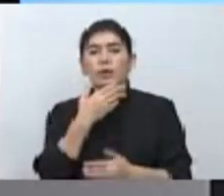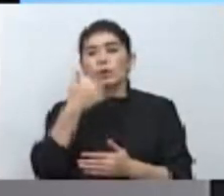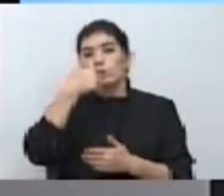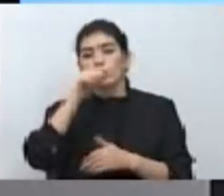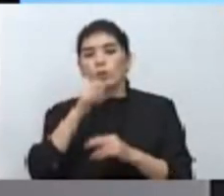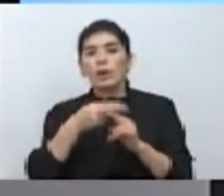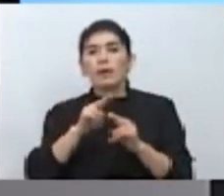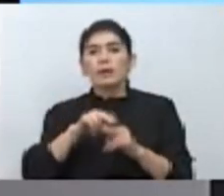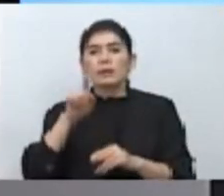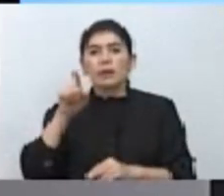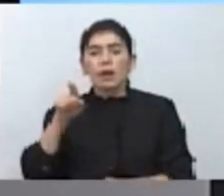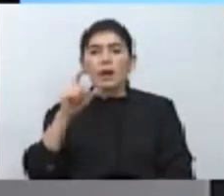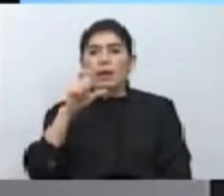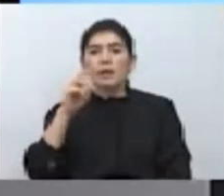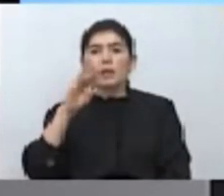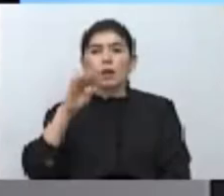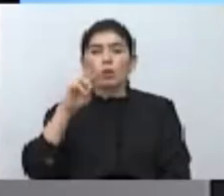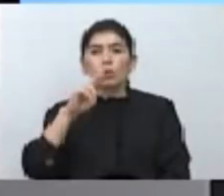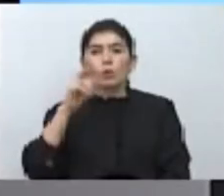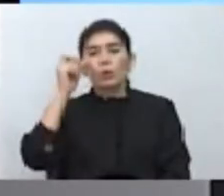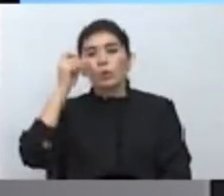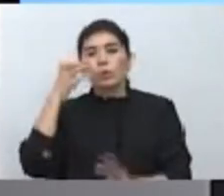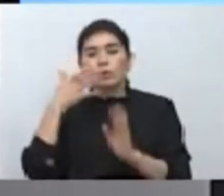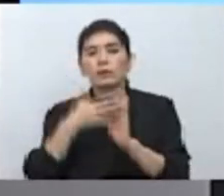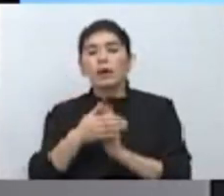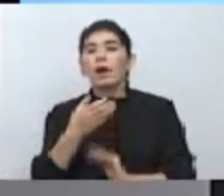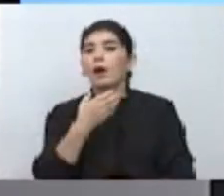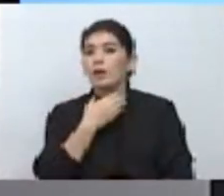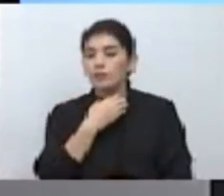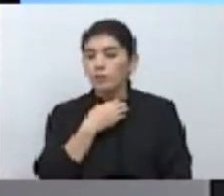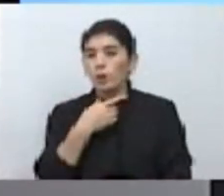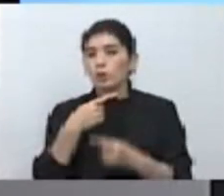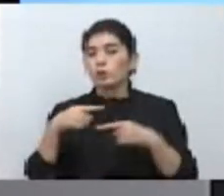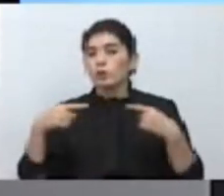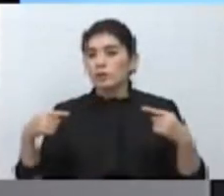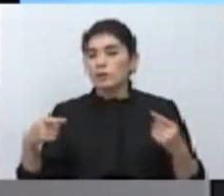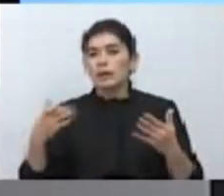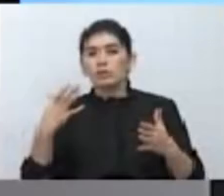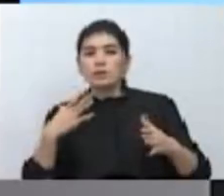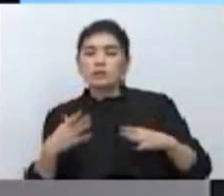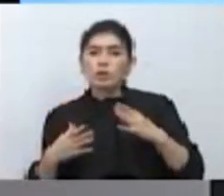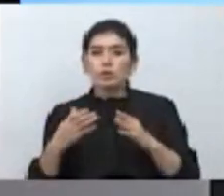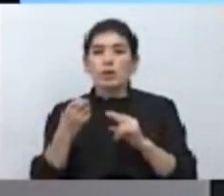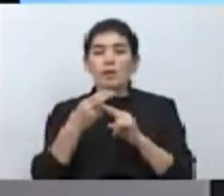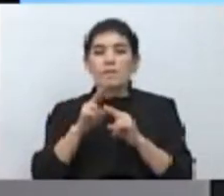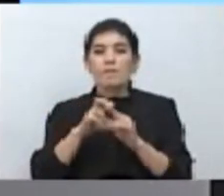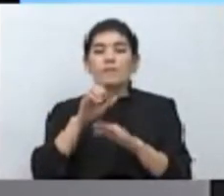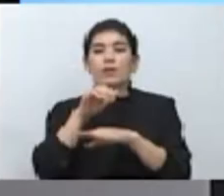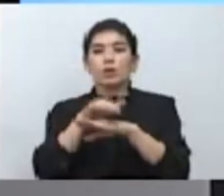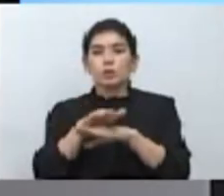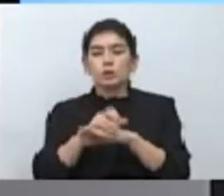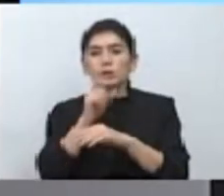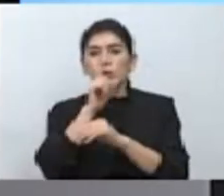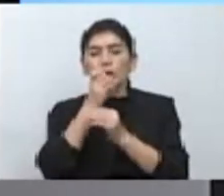esa etologiya fani o'rganadi. Ma'lumki, hayvonlar turli xil xatti-harakatlar bilan farqlanadi. Misol uchun, tuz